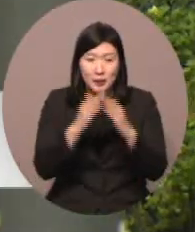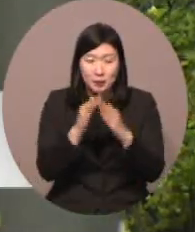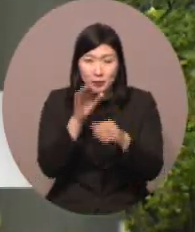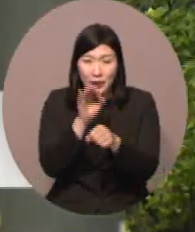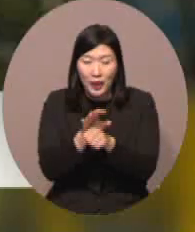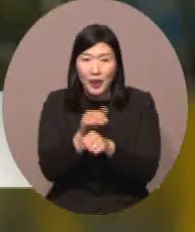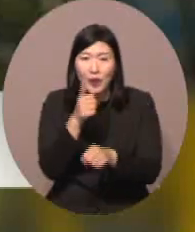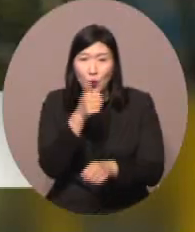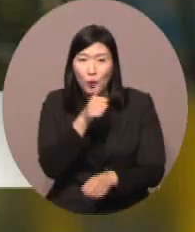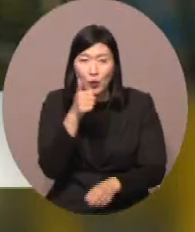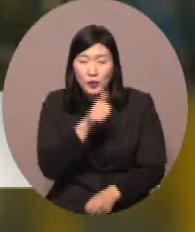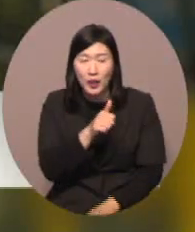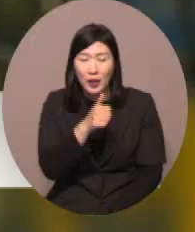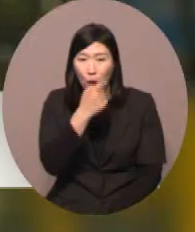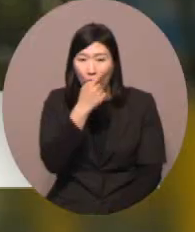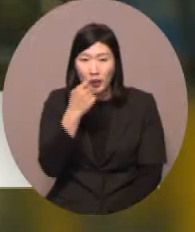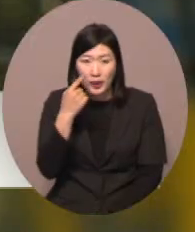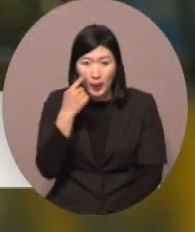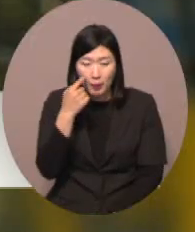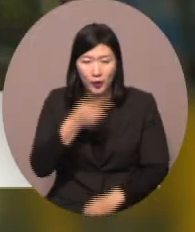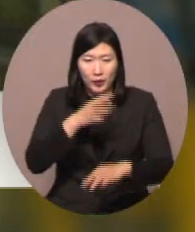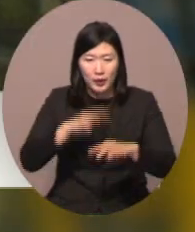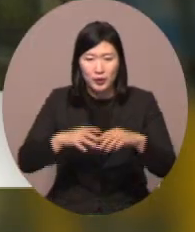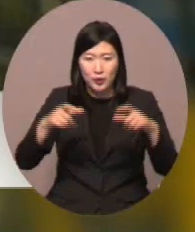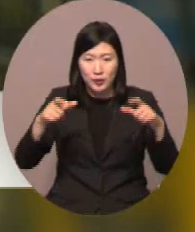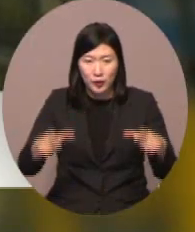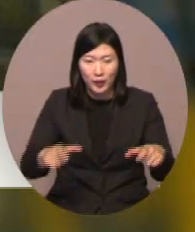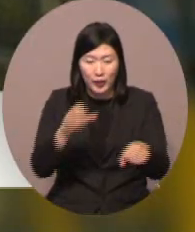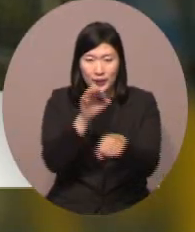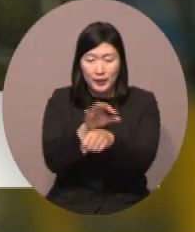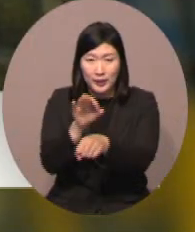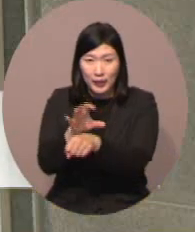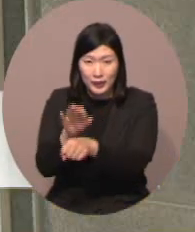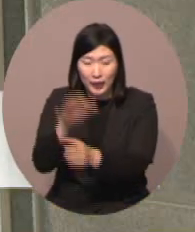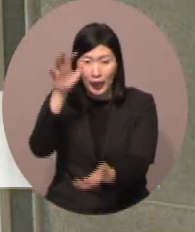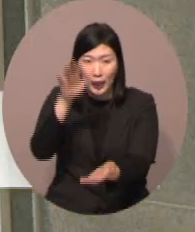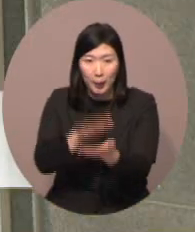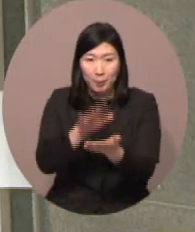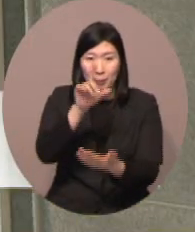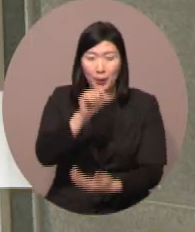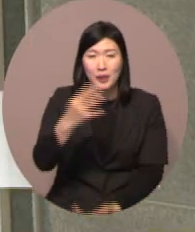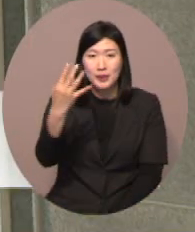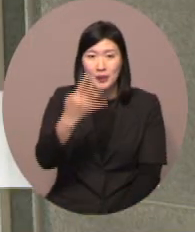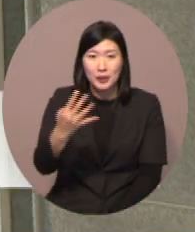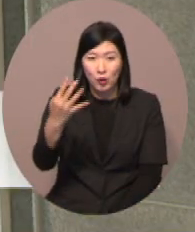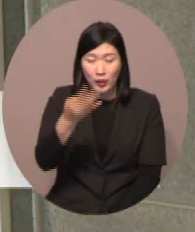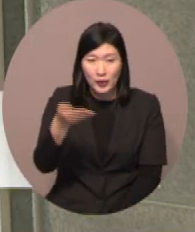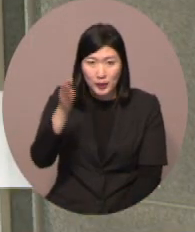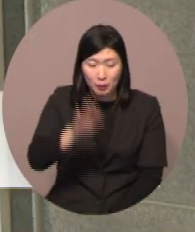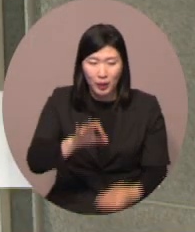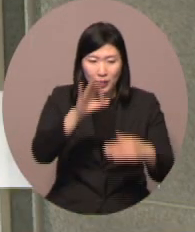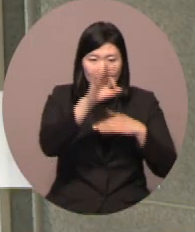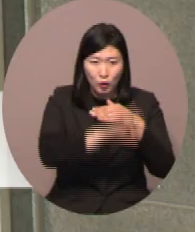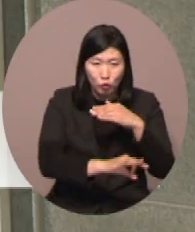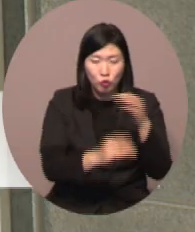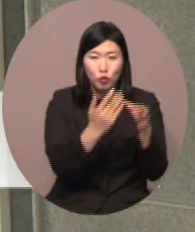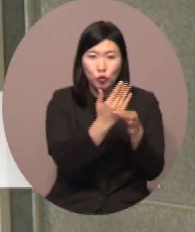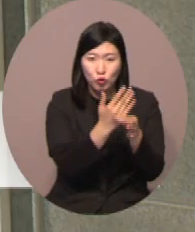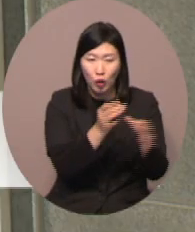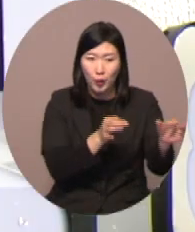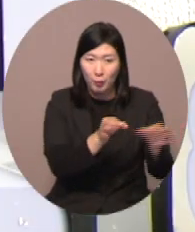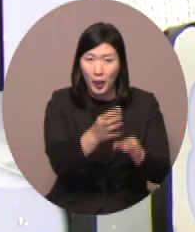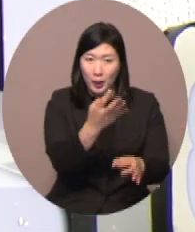따르면 지난해 대전지역 아파트 매매건 수는 14,3 세권으로 서구와 유성구 아파트 매매